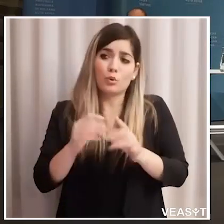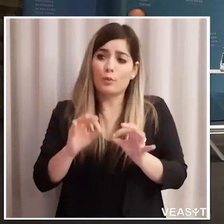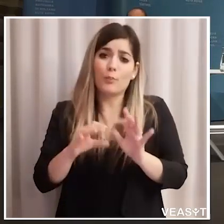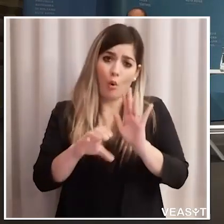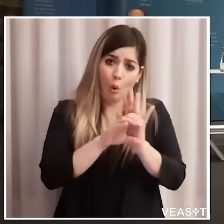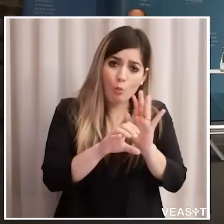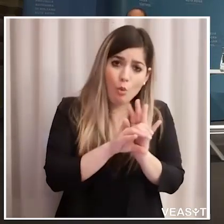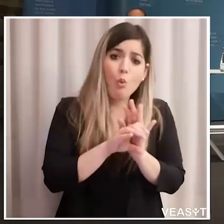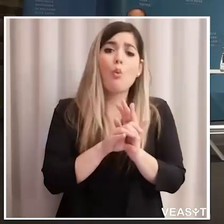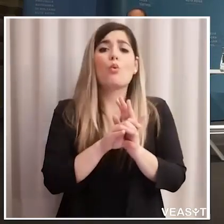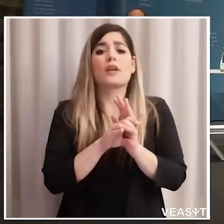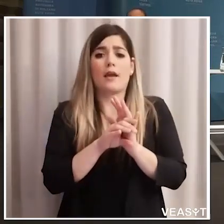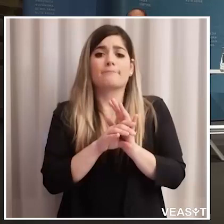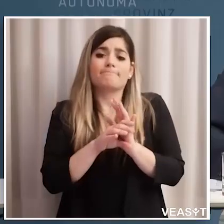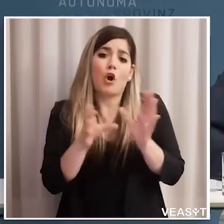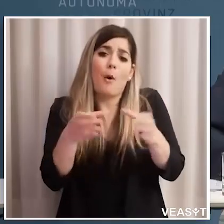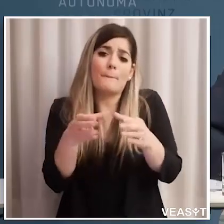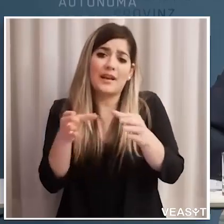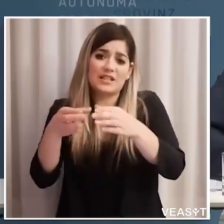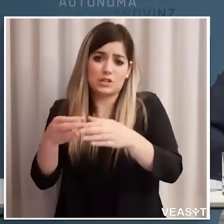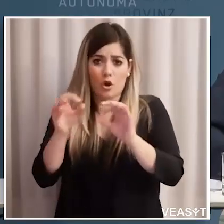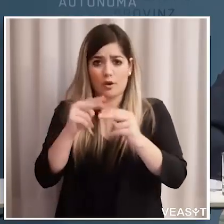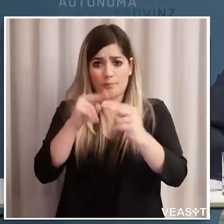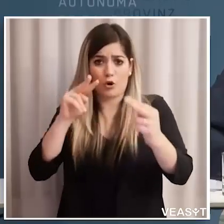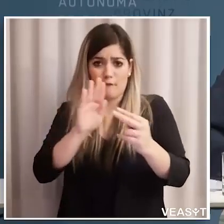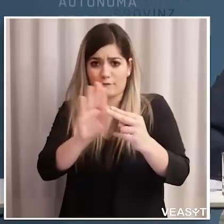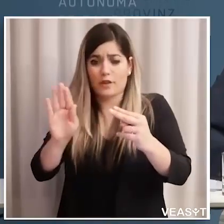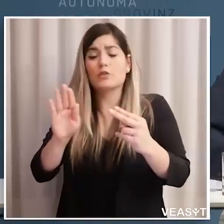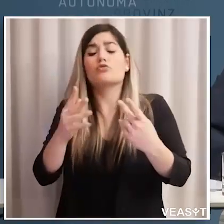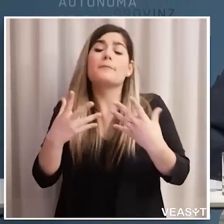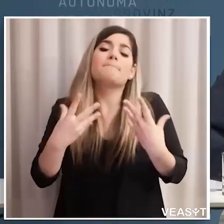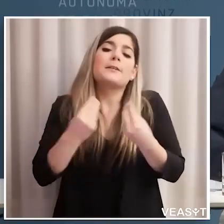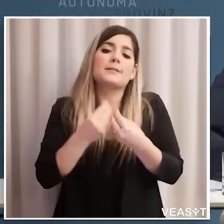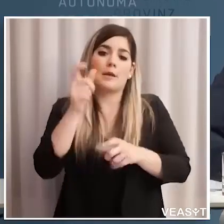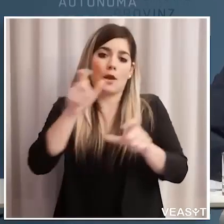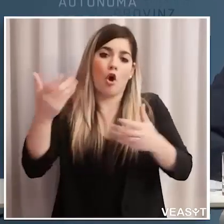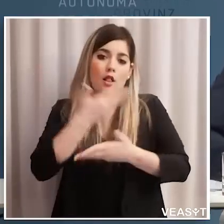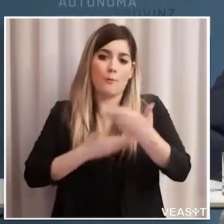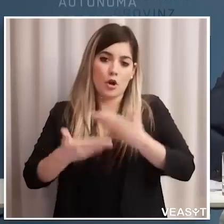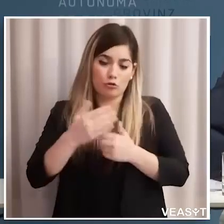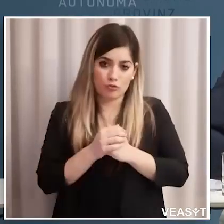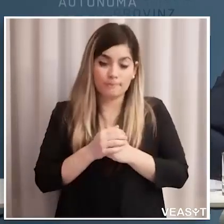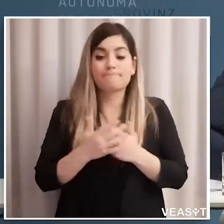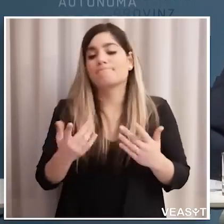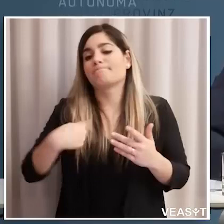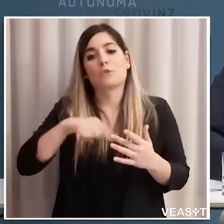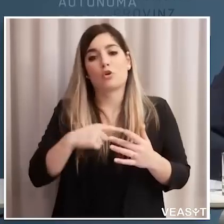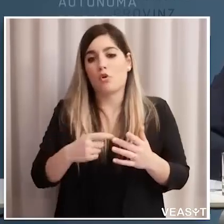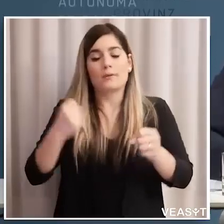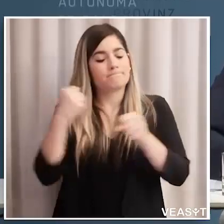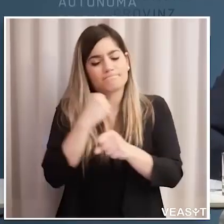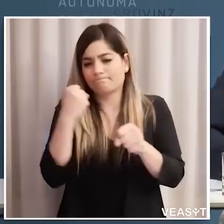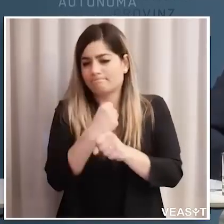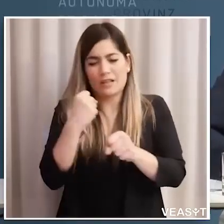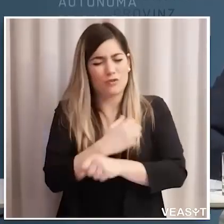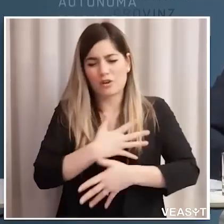pubblica, dei comuni, di comprensori e ovviamente della provincia, assieme ai nostri collaboratori. Cercheremo di fare il nostro meglio sapendo